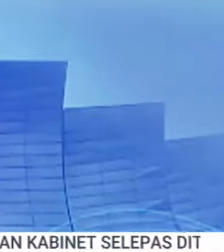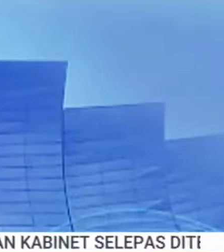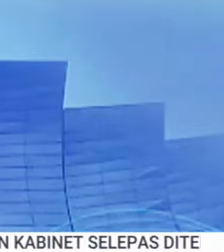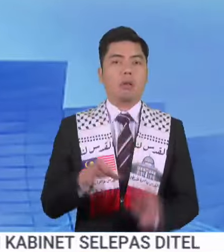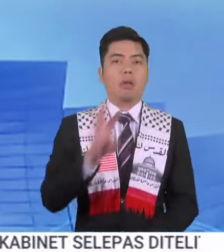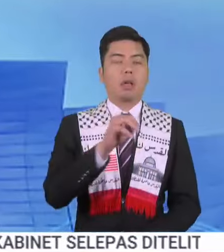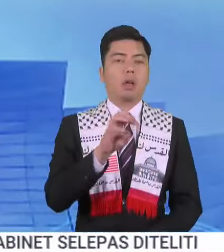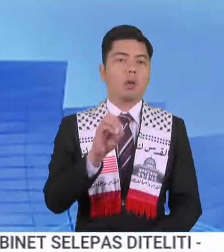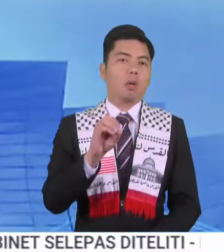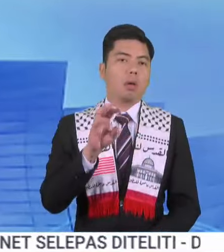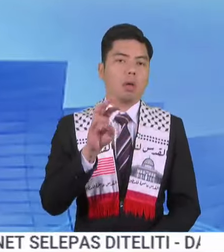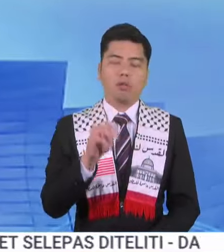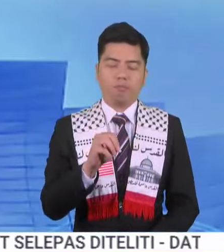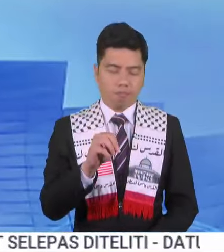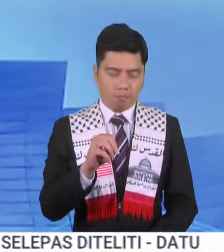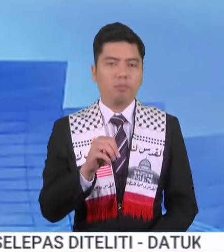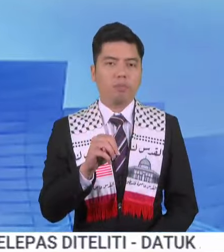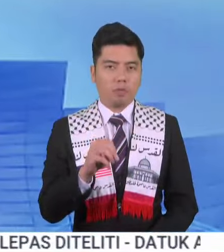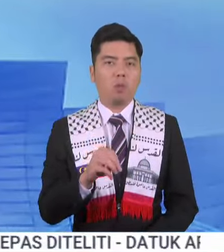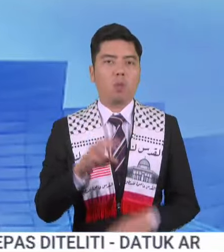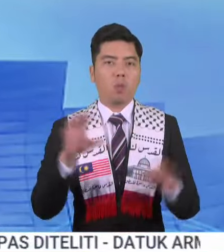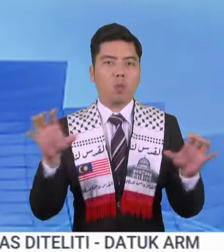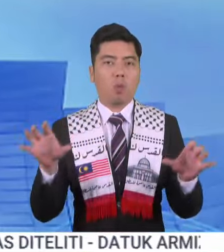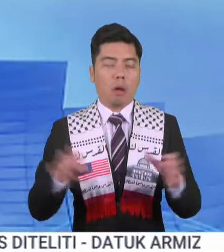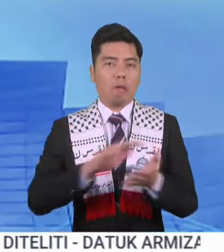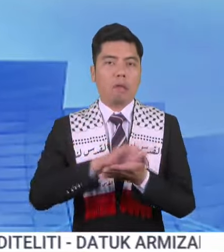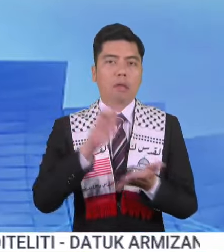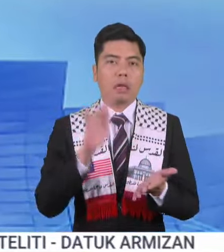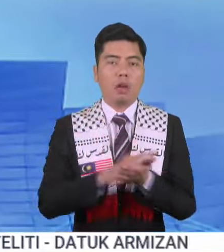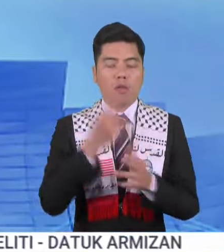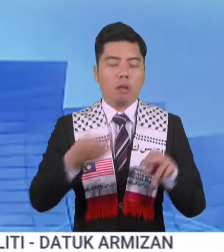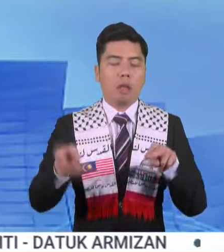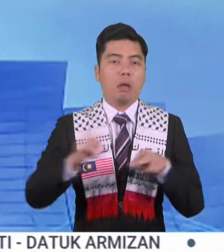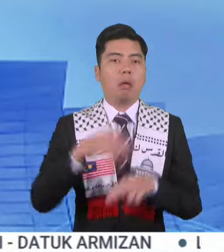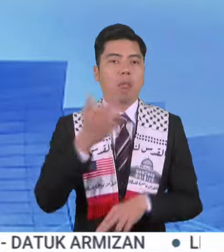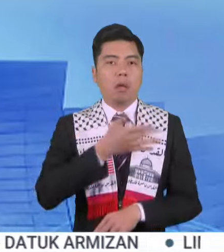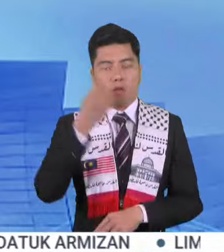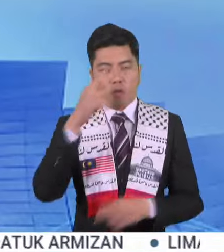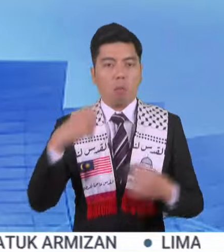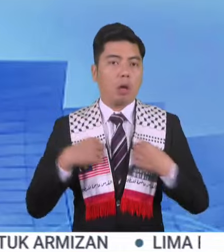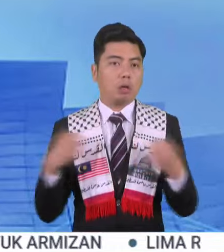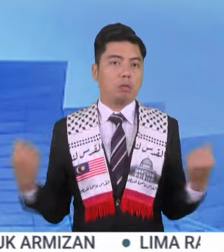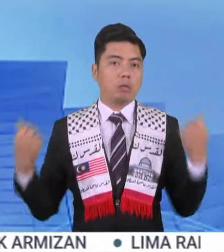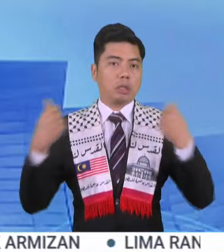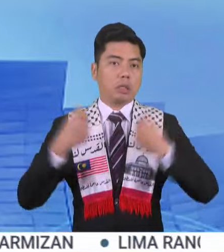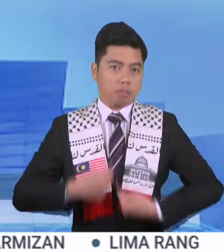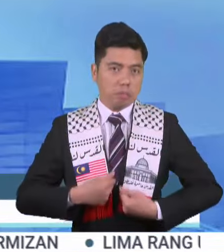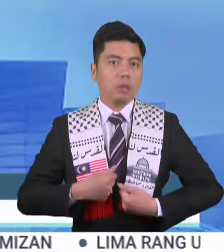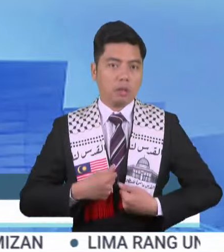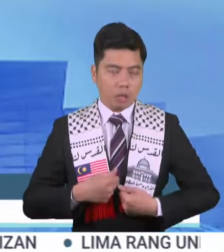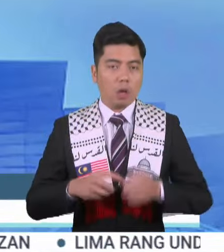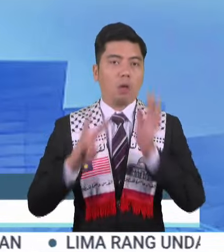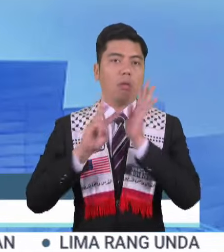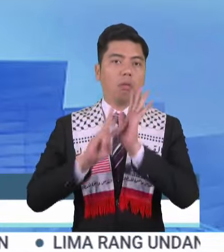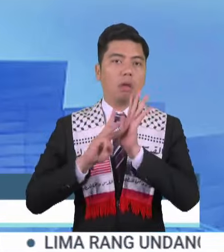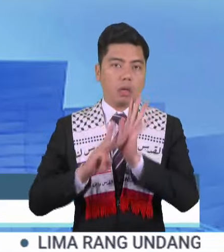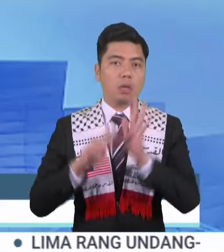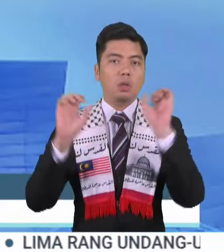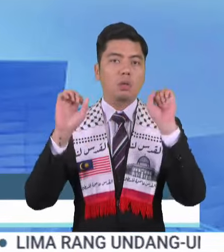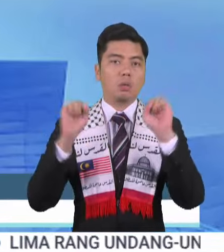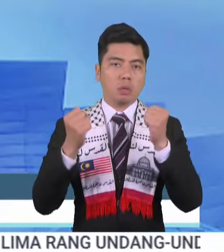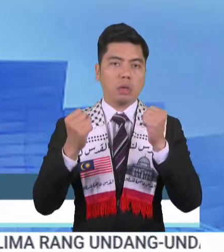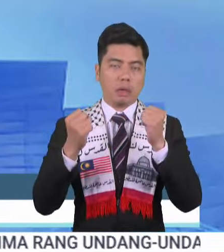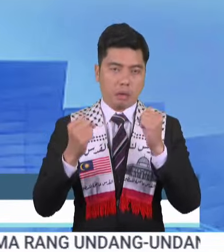Majlis Olimpik Malaysia MOM buat keputusan menambah baik reka bentuk pakaian rasmi kontinjen negara ke Sukan Olimpik